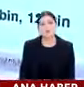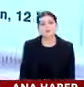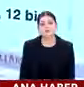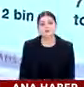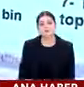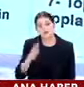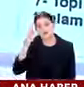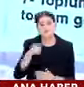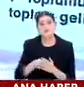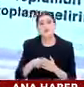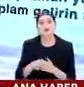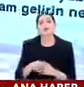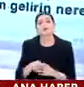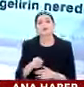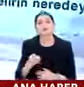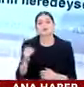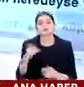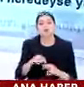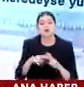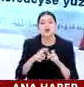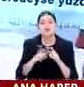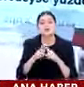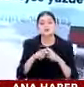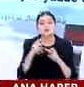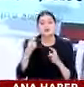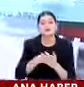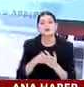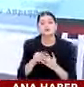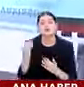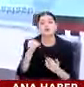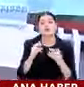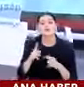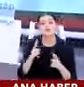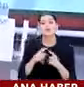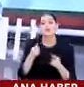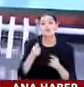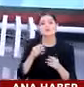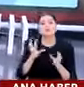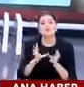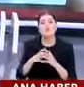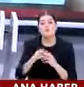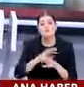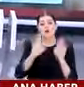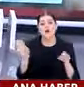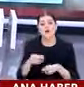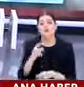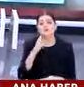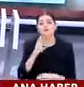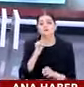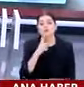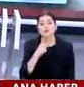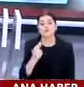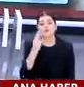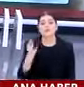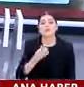ücretten ibaret değil Dolayısıyla Ee asgari ücret tespit komisyonunun belirleyeceği rakam toplumun tüm kesimlerini ilgilendiriyor 7